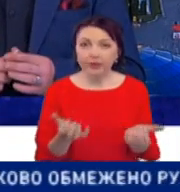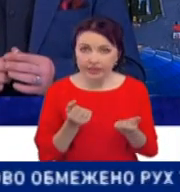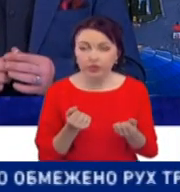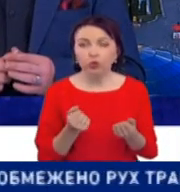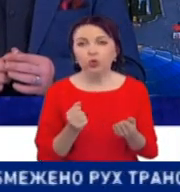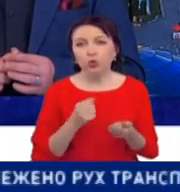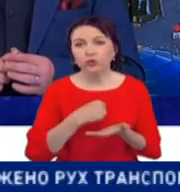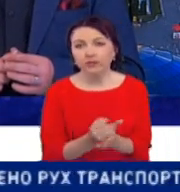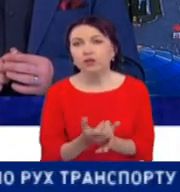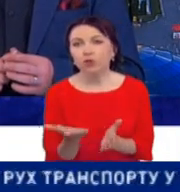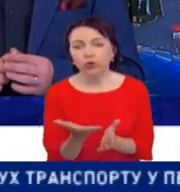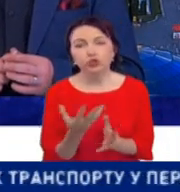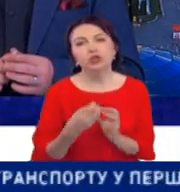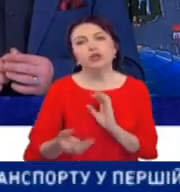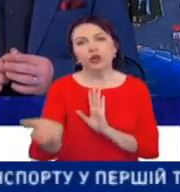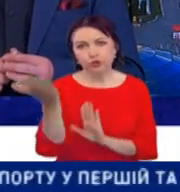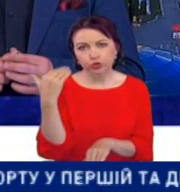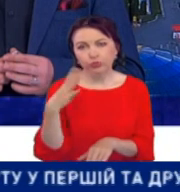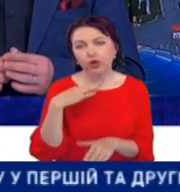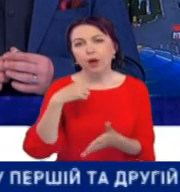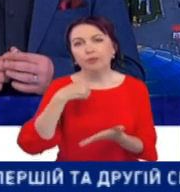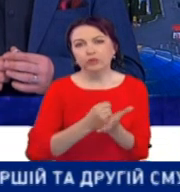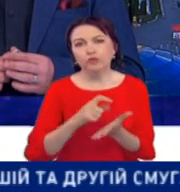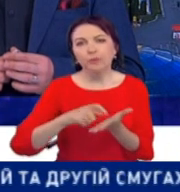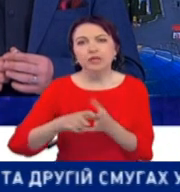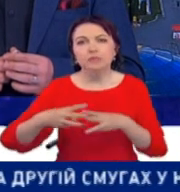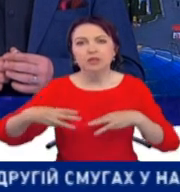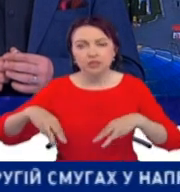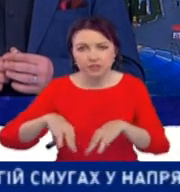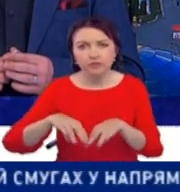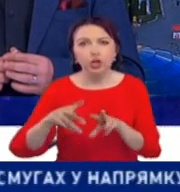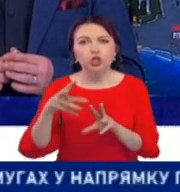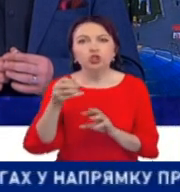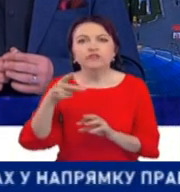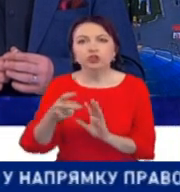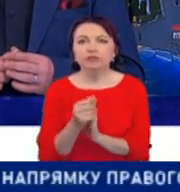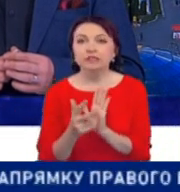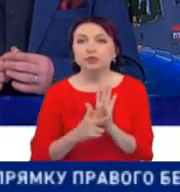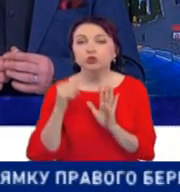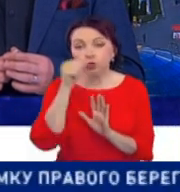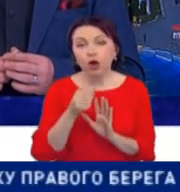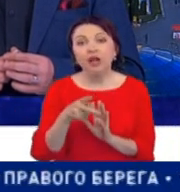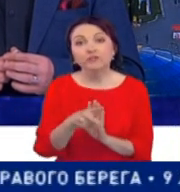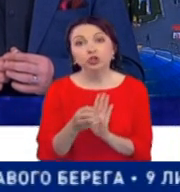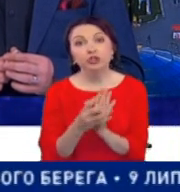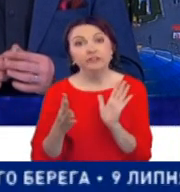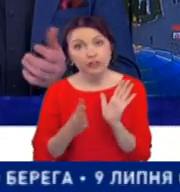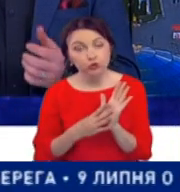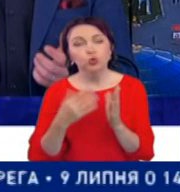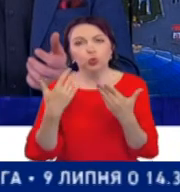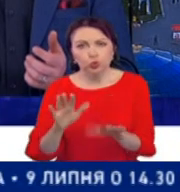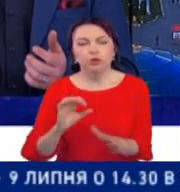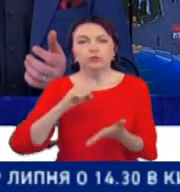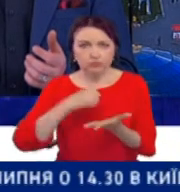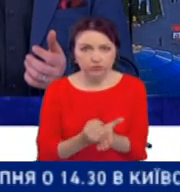прийнята ще раніше, була постанова Кабінету міністрів, була прийнята ще 2018 року, але в 2019 році вона вже набула чинності,